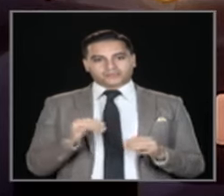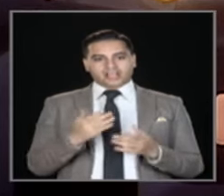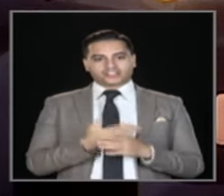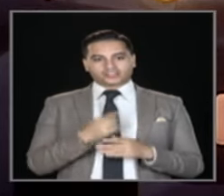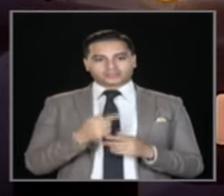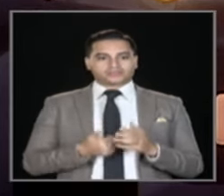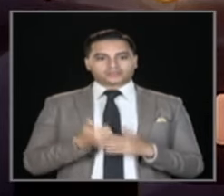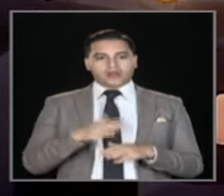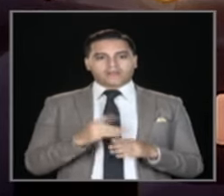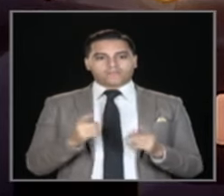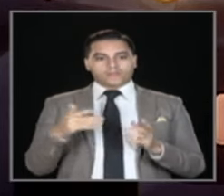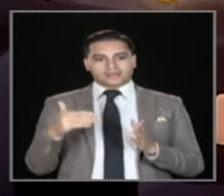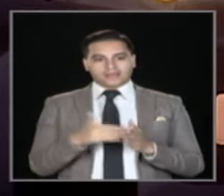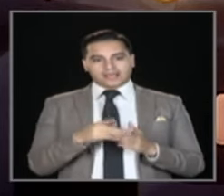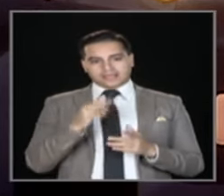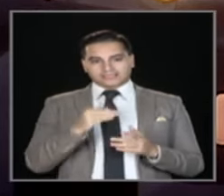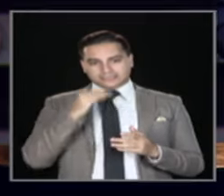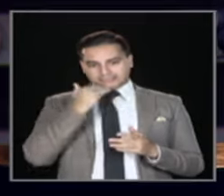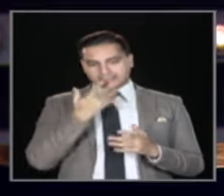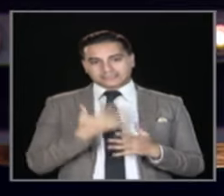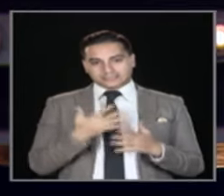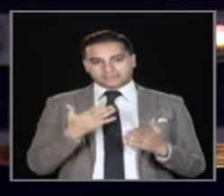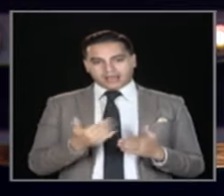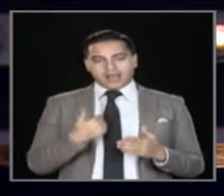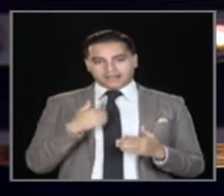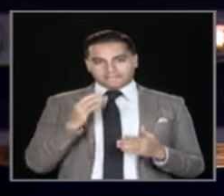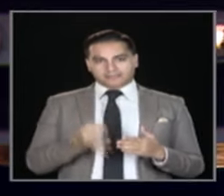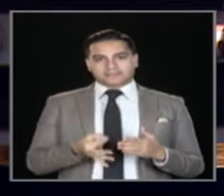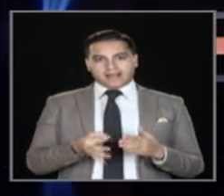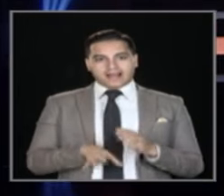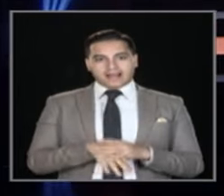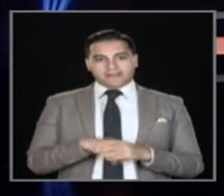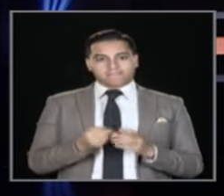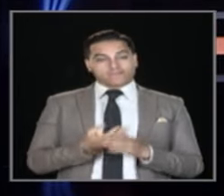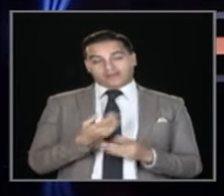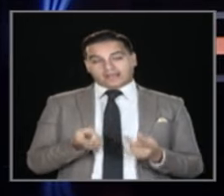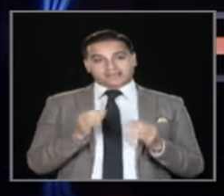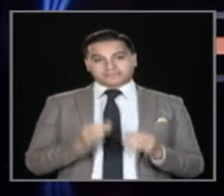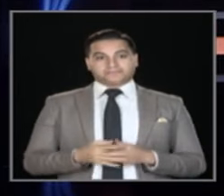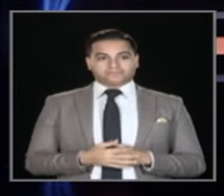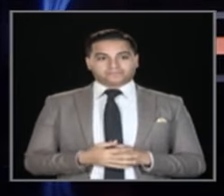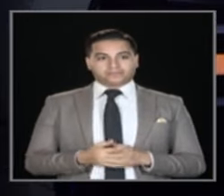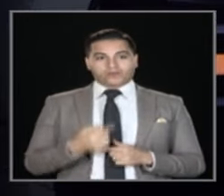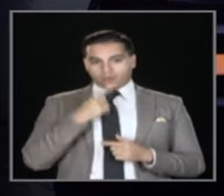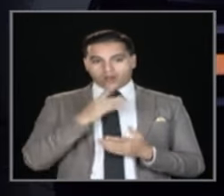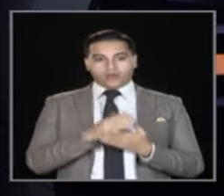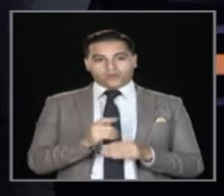انتوا توصلوا المباراة النهائية ده انجاز عظيم، انا بالنسبة لي مفاجأة. يا مستر انا عايز اقول لحضرتك على حاجة،